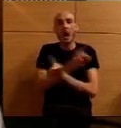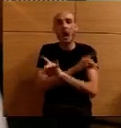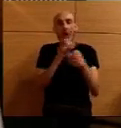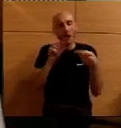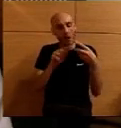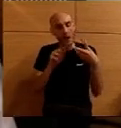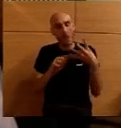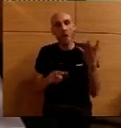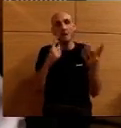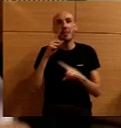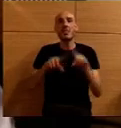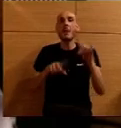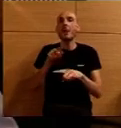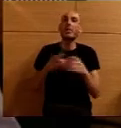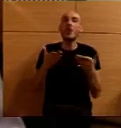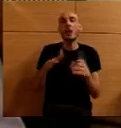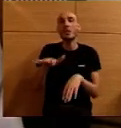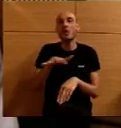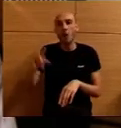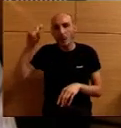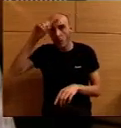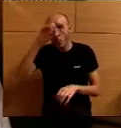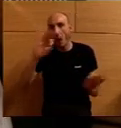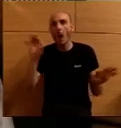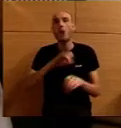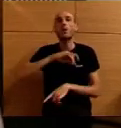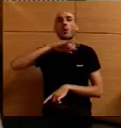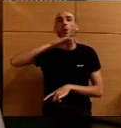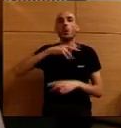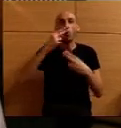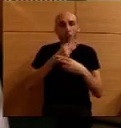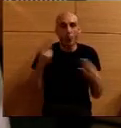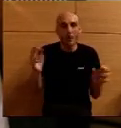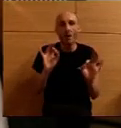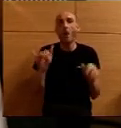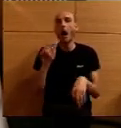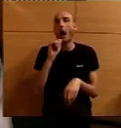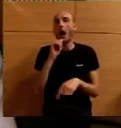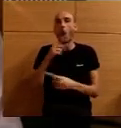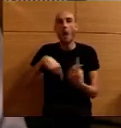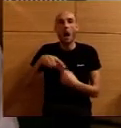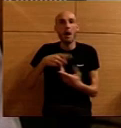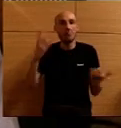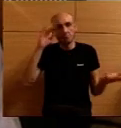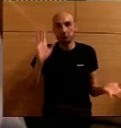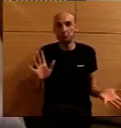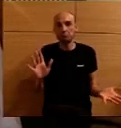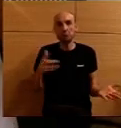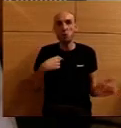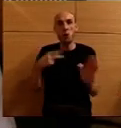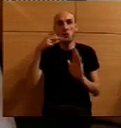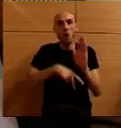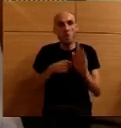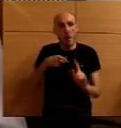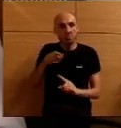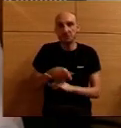tinga que tindre per un camí rural o que estiguem parlant d'enllumenat públic o de cicle integral de l'aigua. No he dit res més que se